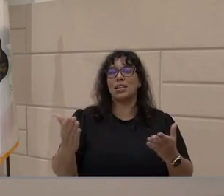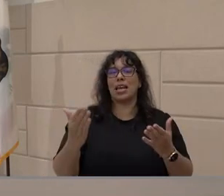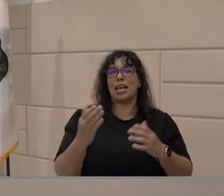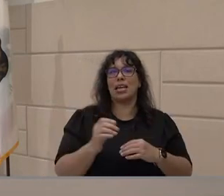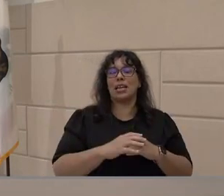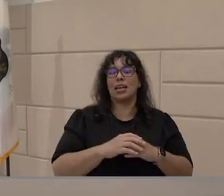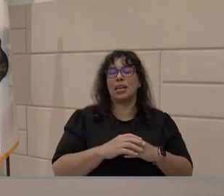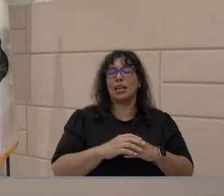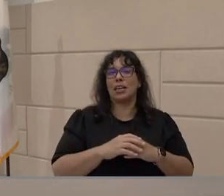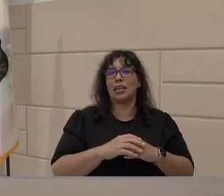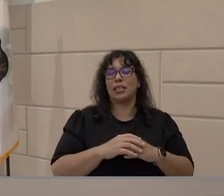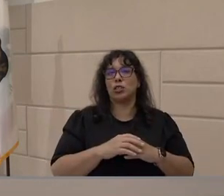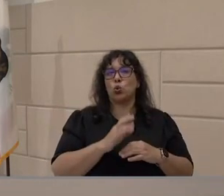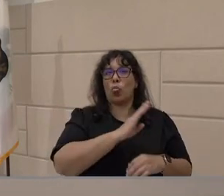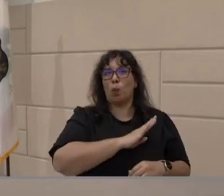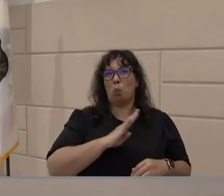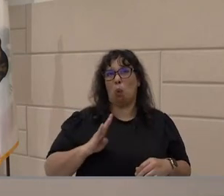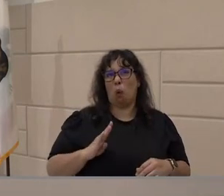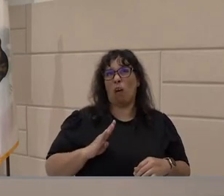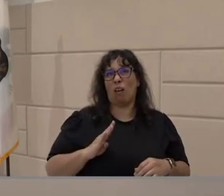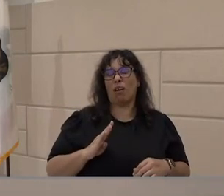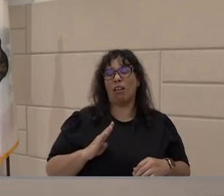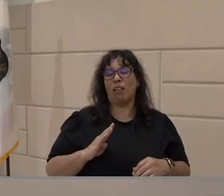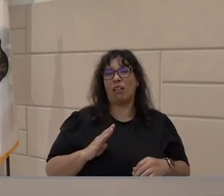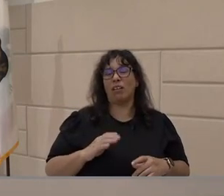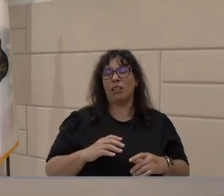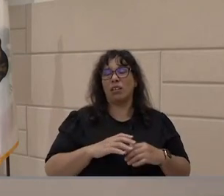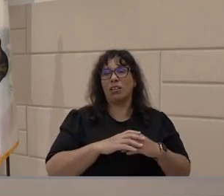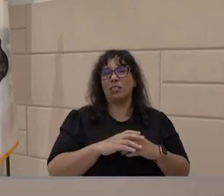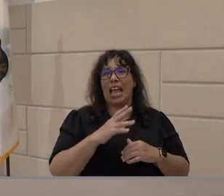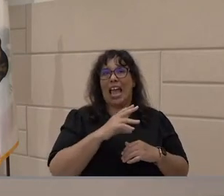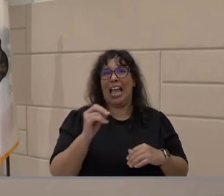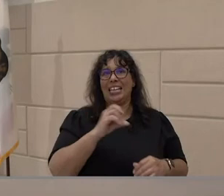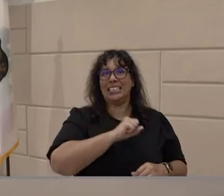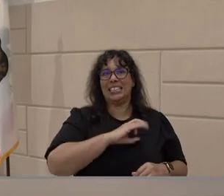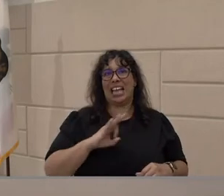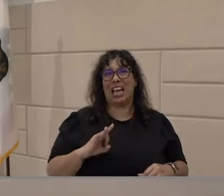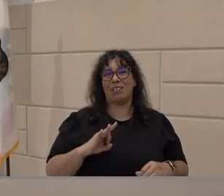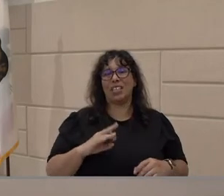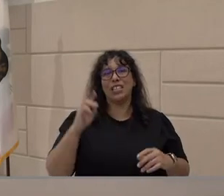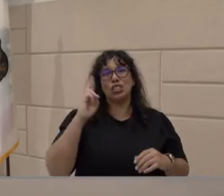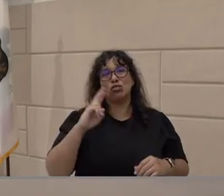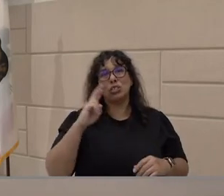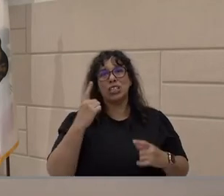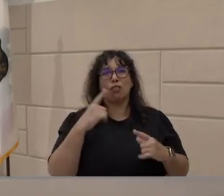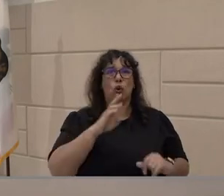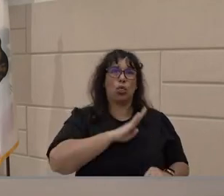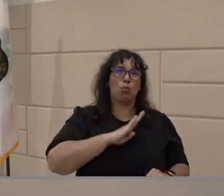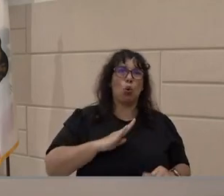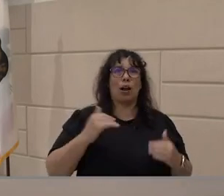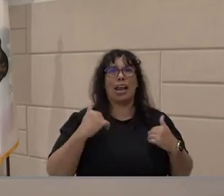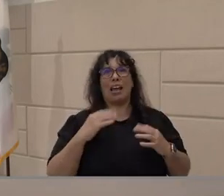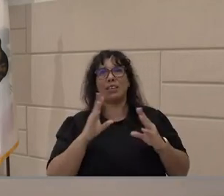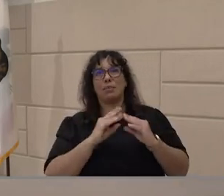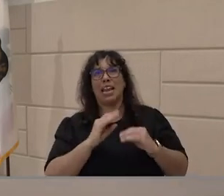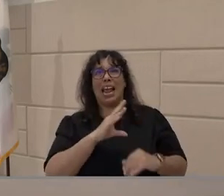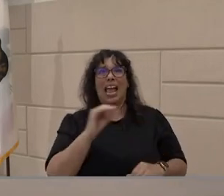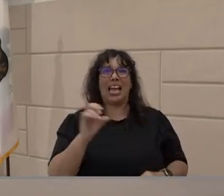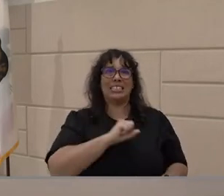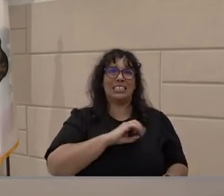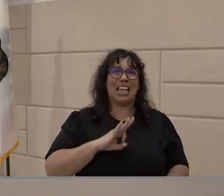นครขายโอสุพีนู่นสำหรับบ้างแต่การประชุมจะเจออัมพีเอลแคปโดยฉะนั้นขยมสนาสมเอ